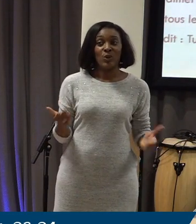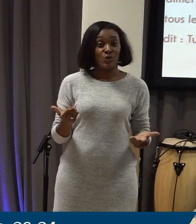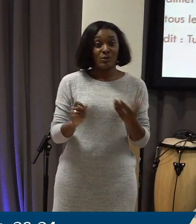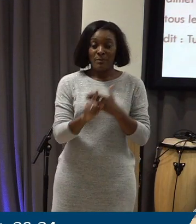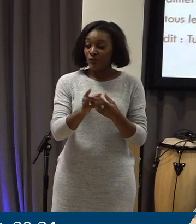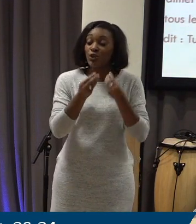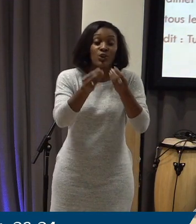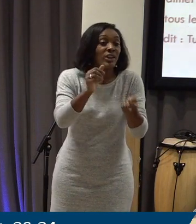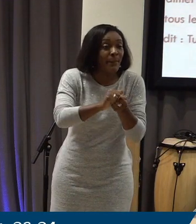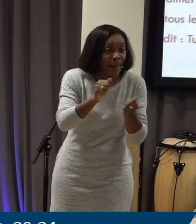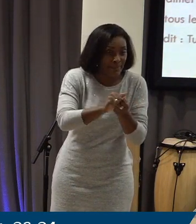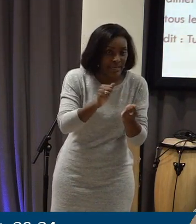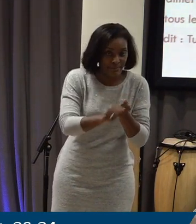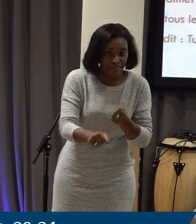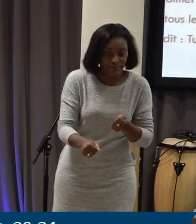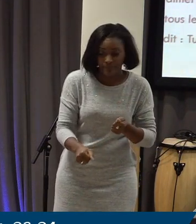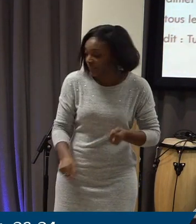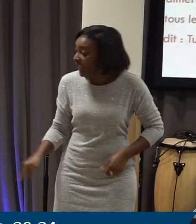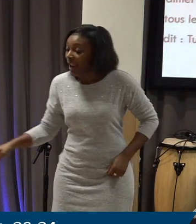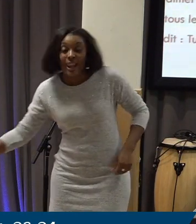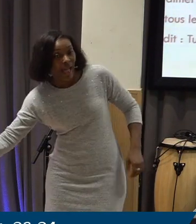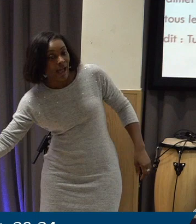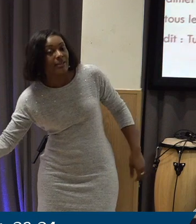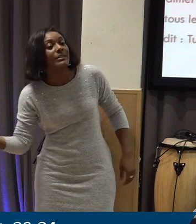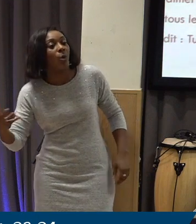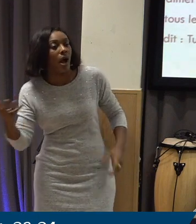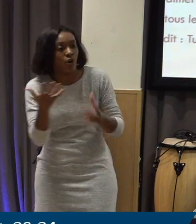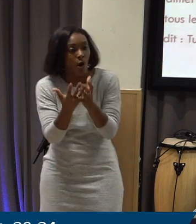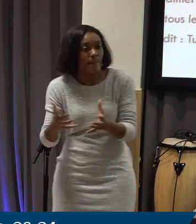ici une corbeille.